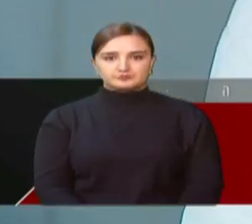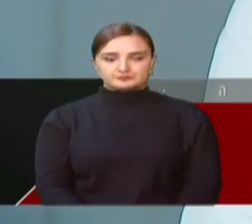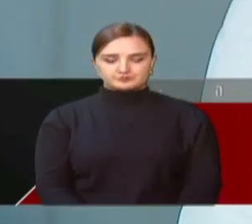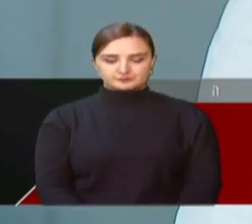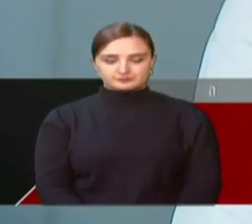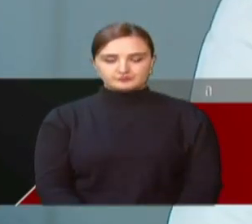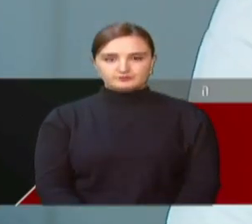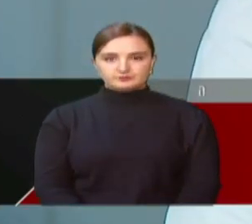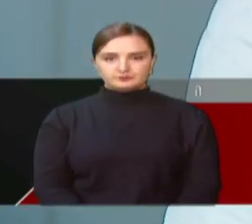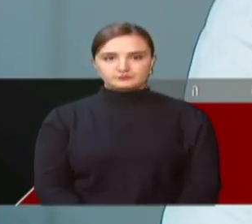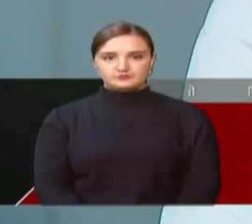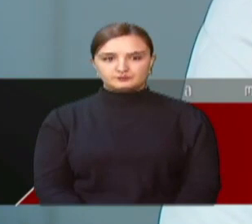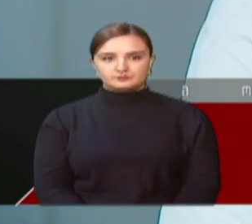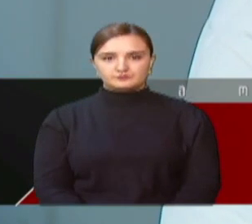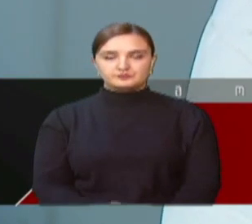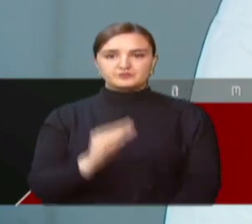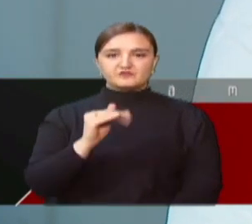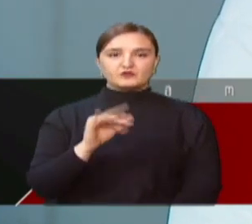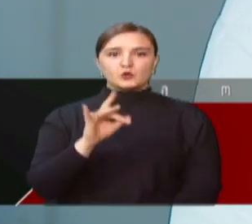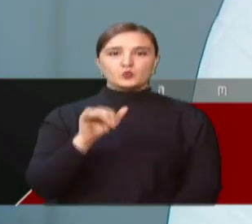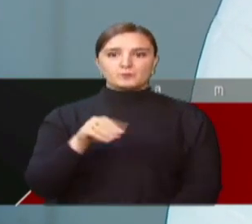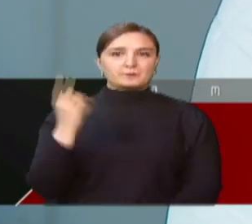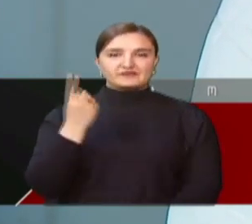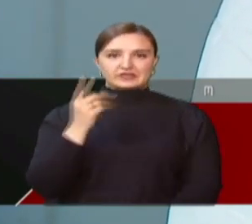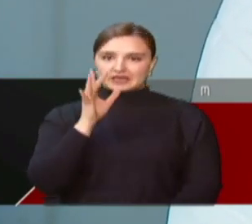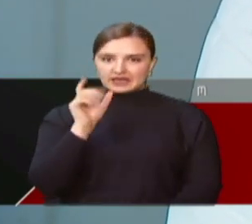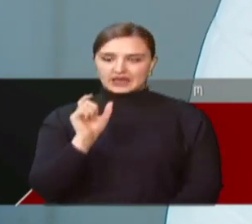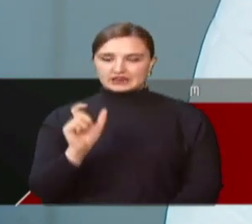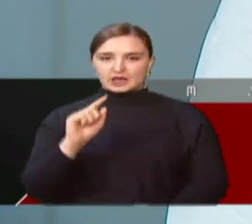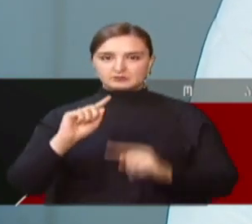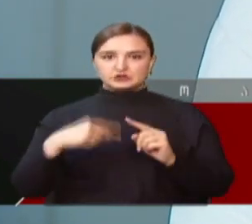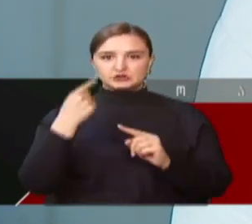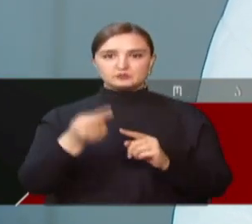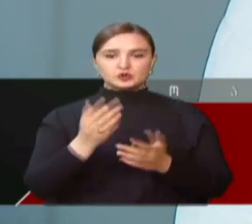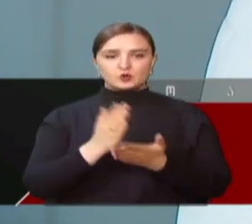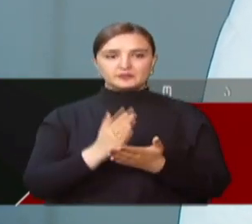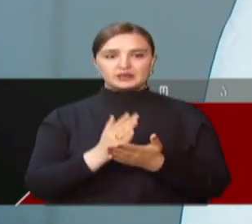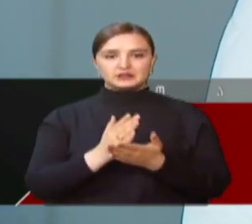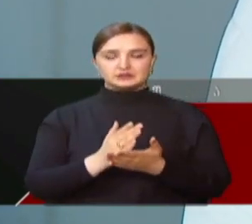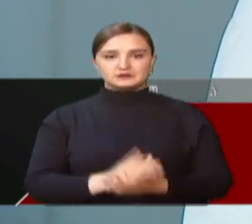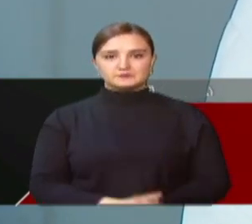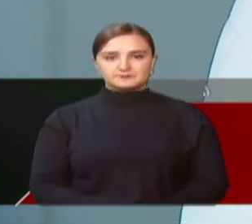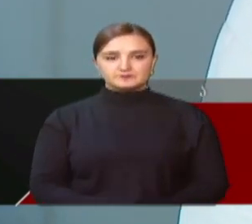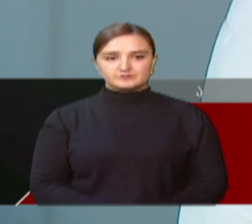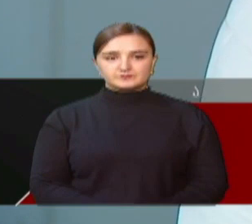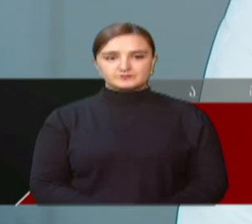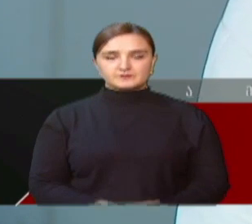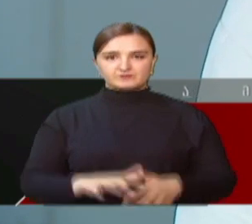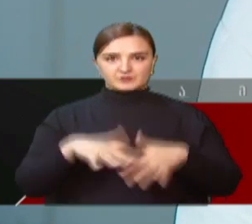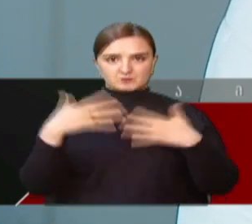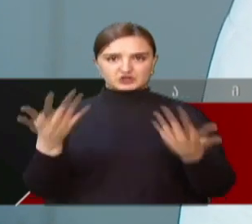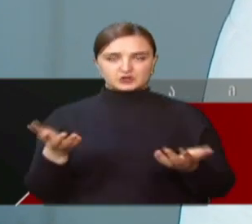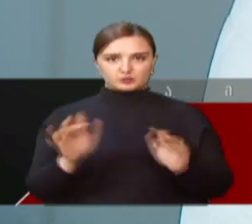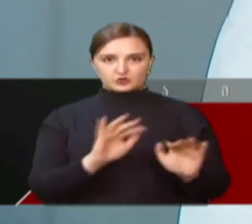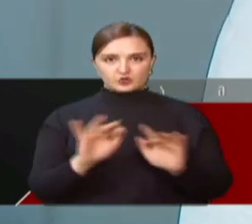ფორუმი წარმოადგენს პირველ ეტაპს, რომლის შემდგომი ეტაპი არის მასშტაბური ღონისძიება,